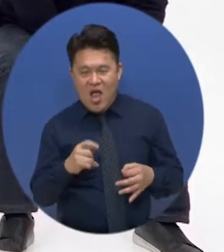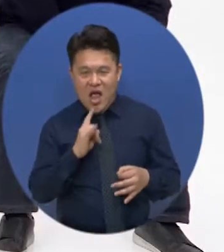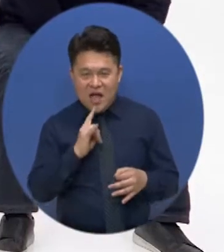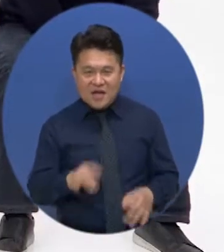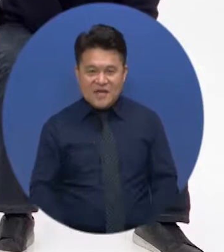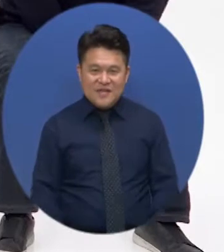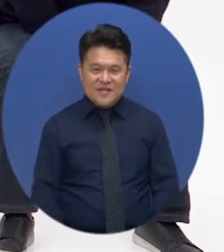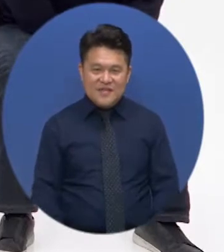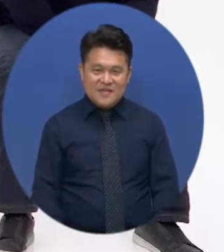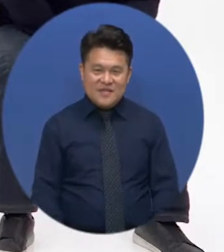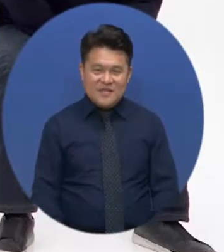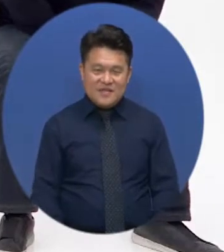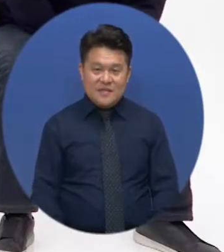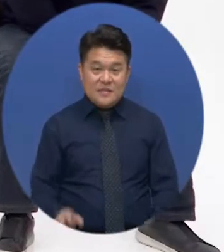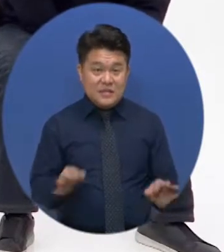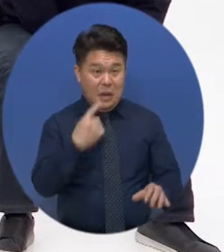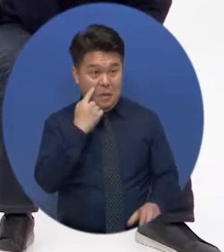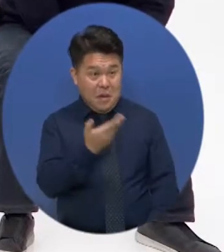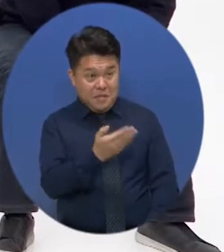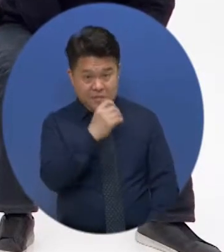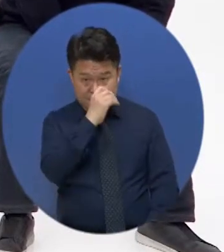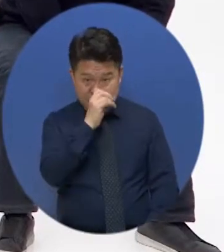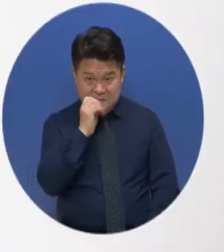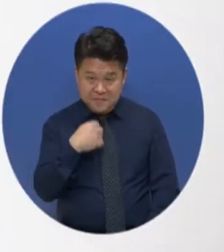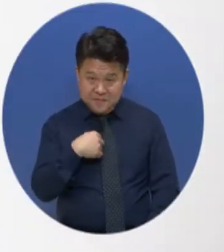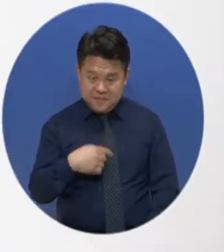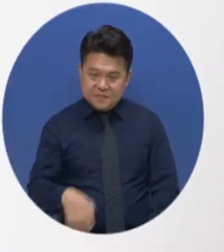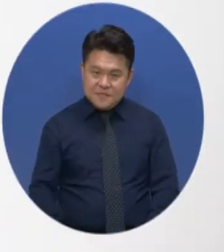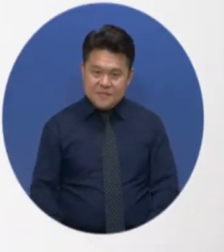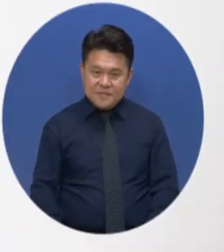go. 예. 혹시 뭐 잠깐 해줄 수 있어요? 아, 뭐,